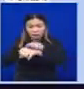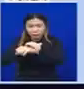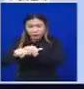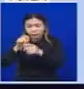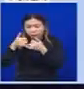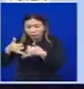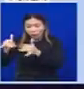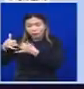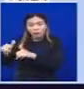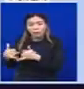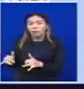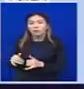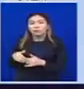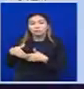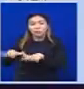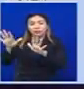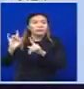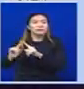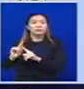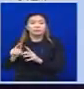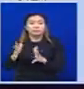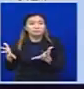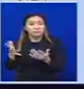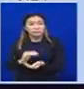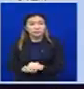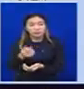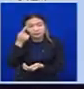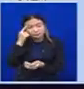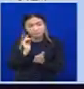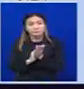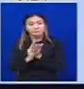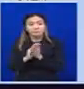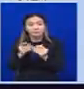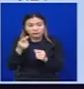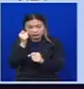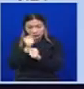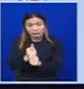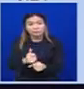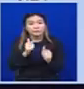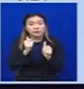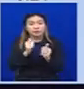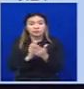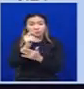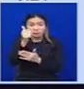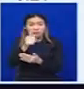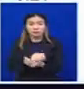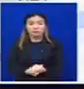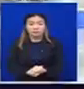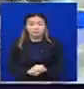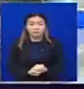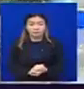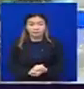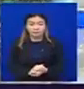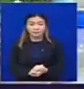วแต่เนี่ยเขาอยากจะเห็นเรื่องนี้ด้วยผมคิดว่าเราต้องโฟกัสแล้วก็ทำให้ดีที่สุด